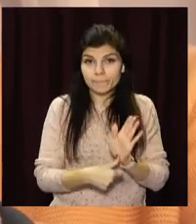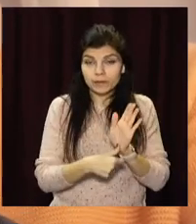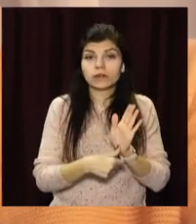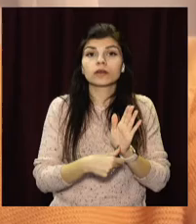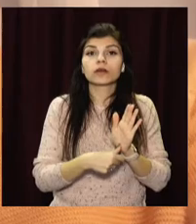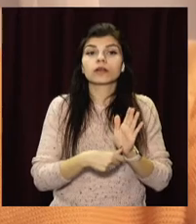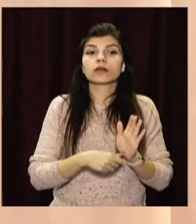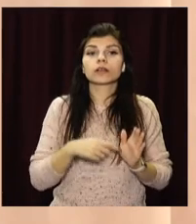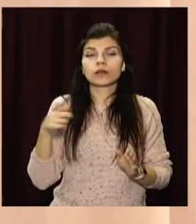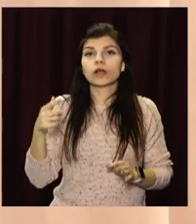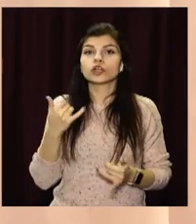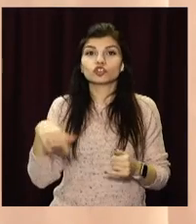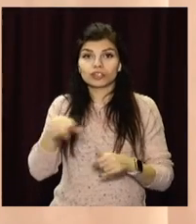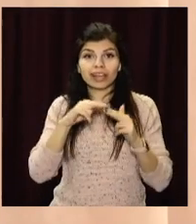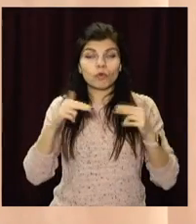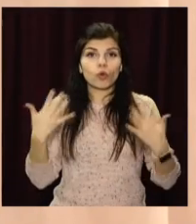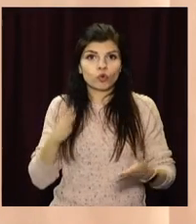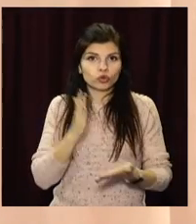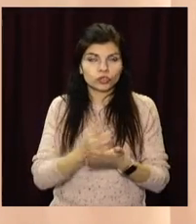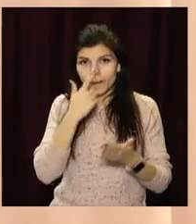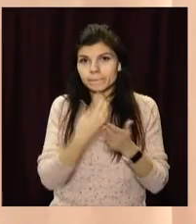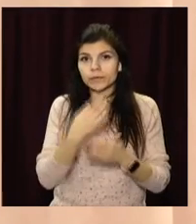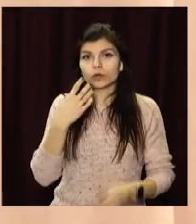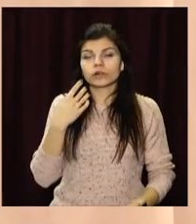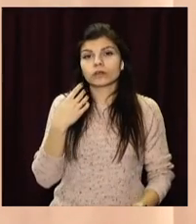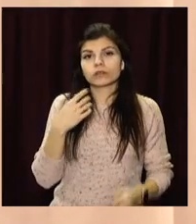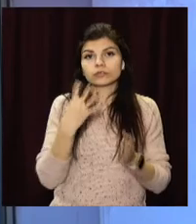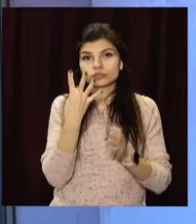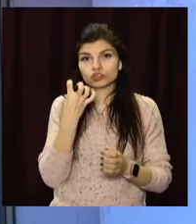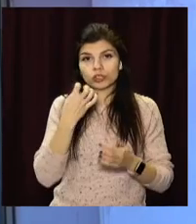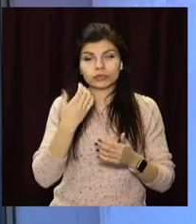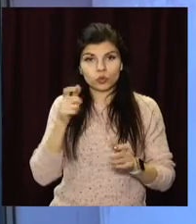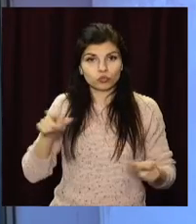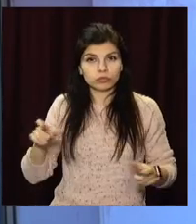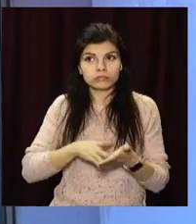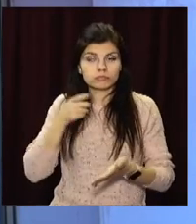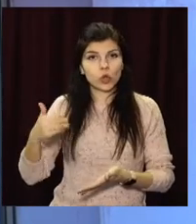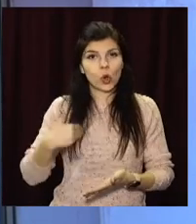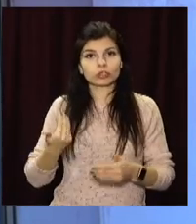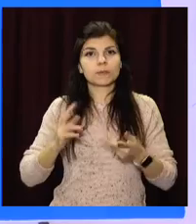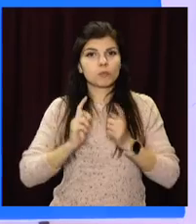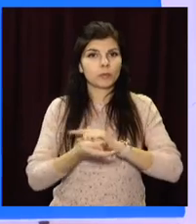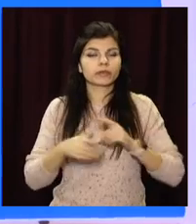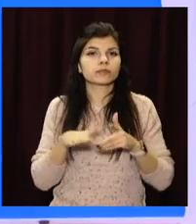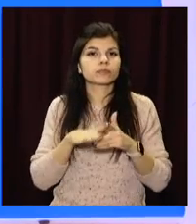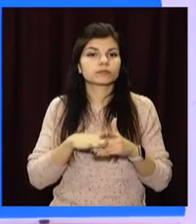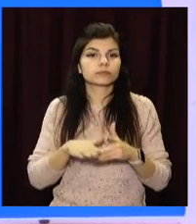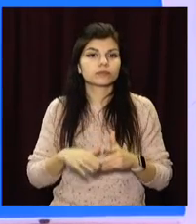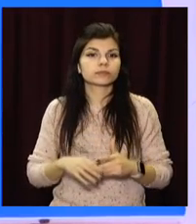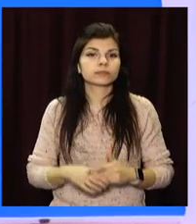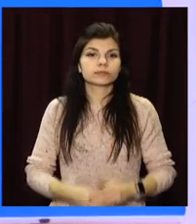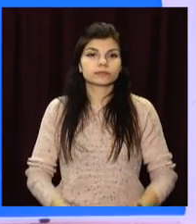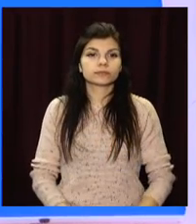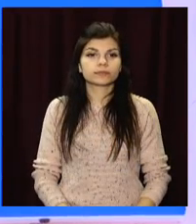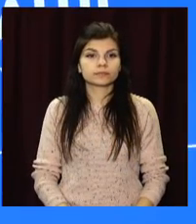З початку року до відділів РАЦів Дніпра вже подали майже 40 таких заяв. Дар'я Пшенична, Сергій Язовських та Василь Самовар.